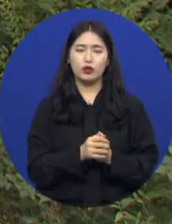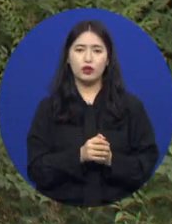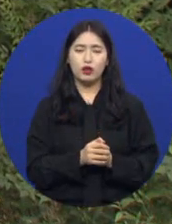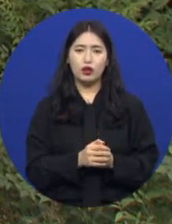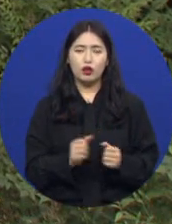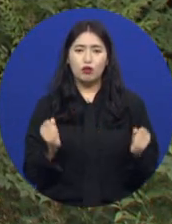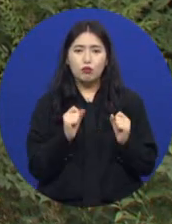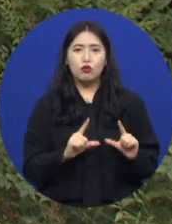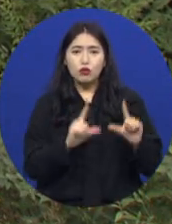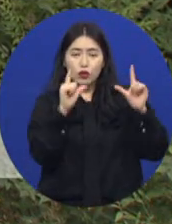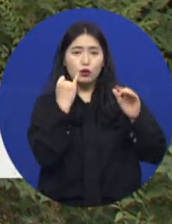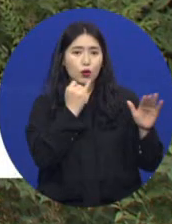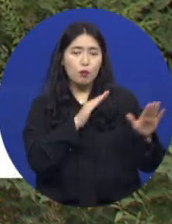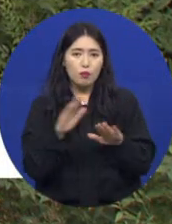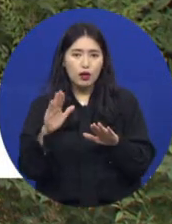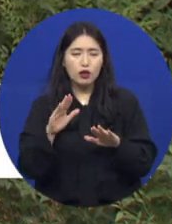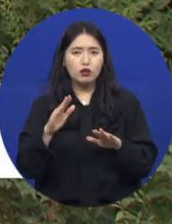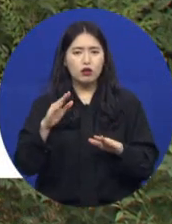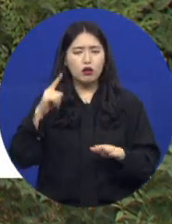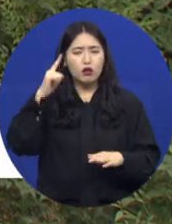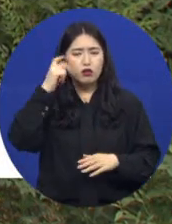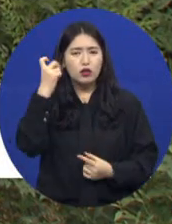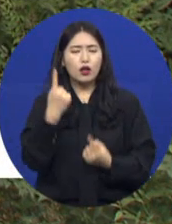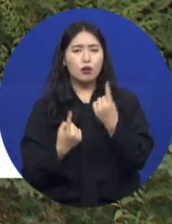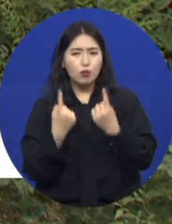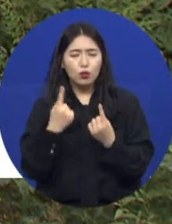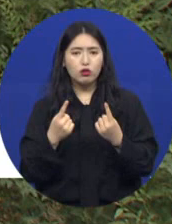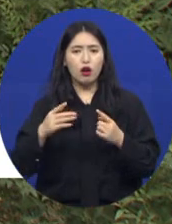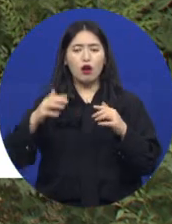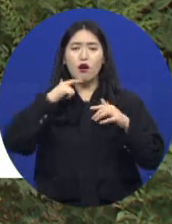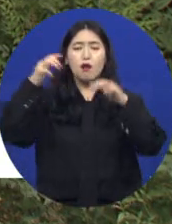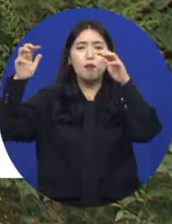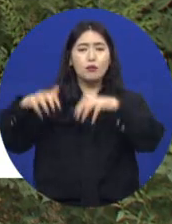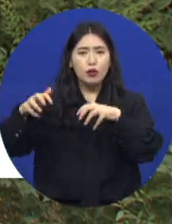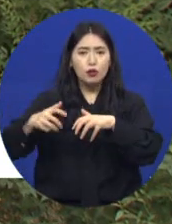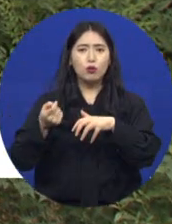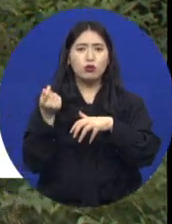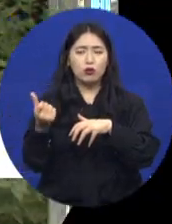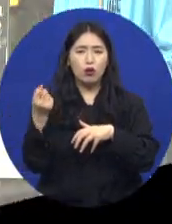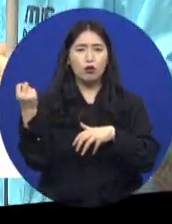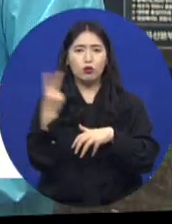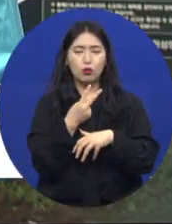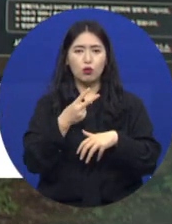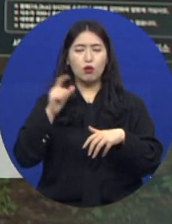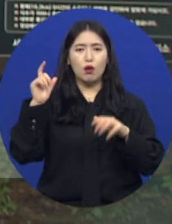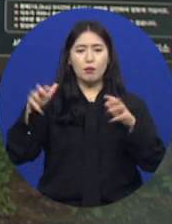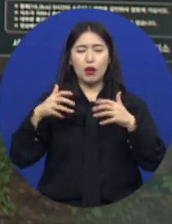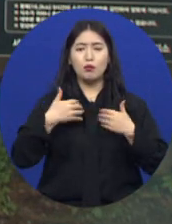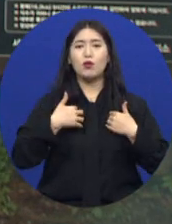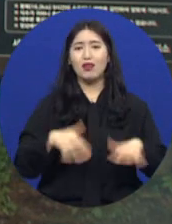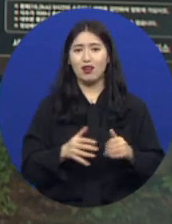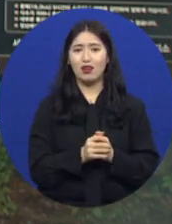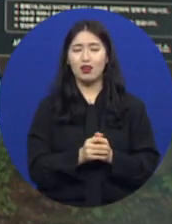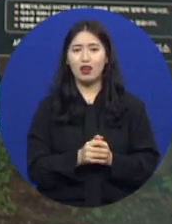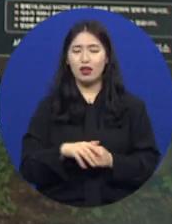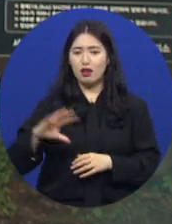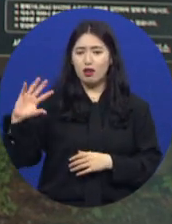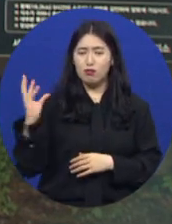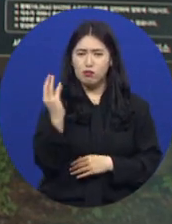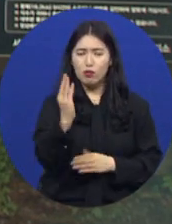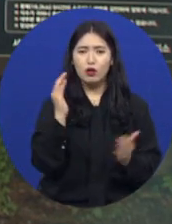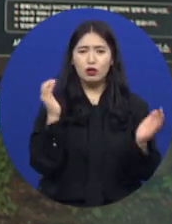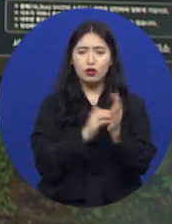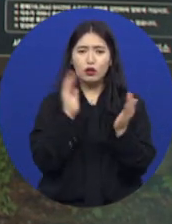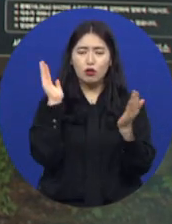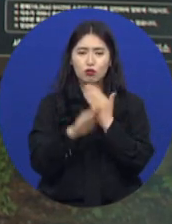해안에는 상대적으로 강수량이 적었고 바람도 약간 강하게 불어서 피해가 태풍이 지나간 뒤에도 제주